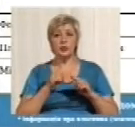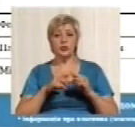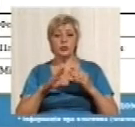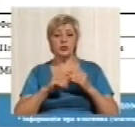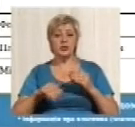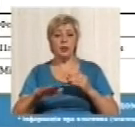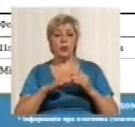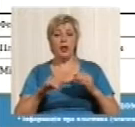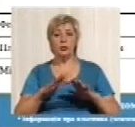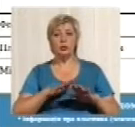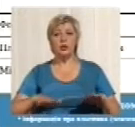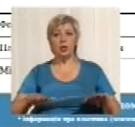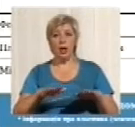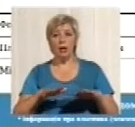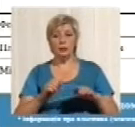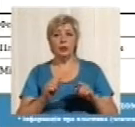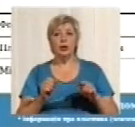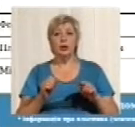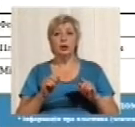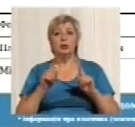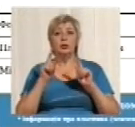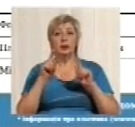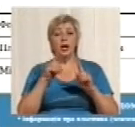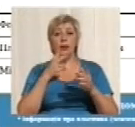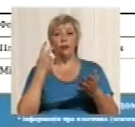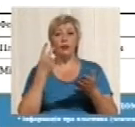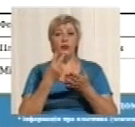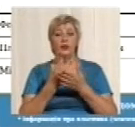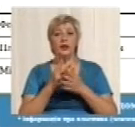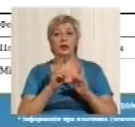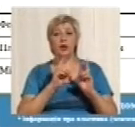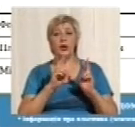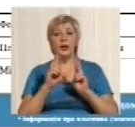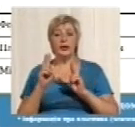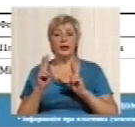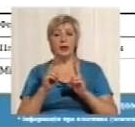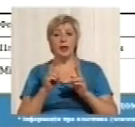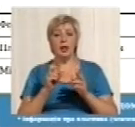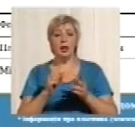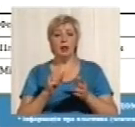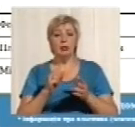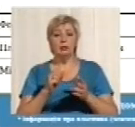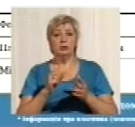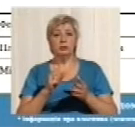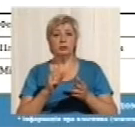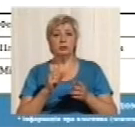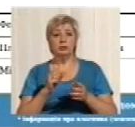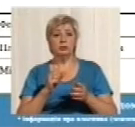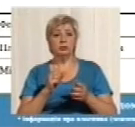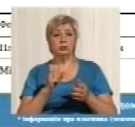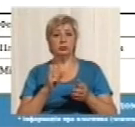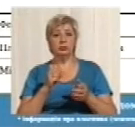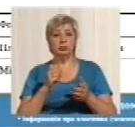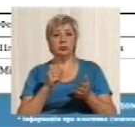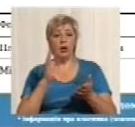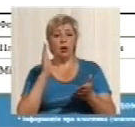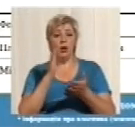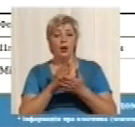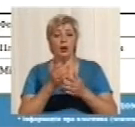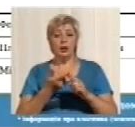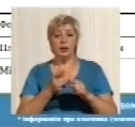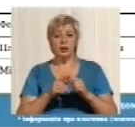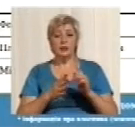нам його покажуть. І там якраз видно, яке цільове призначення цієї ділянки – це будівництво,